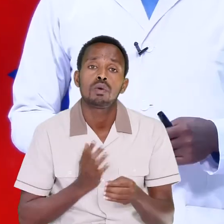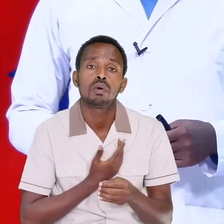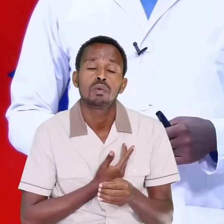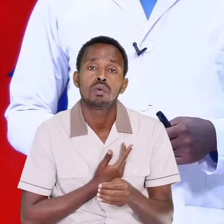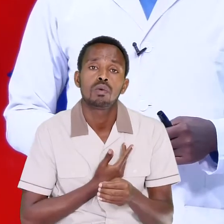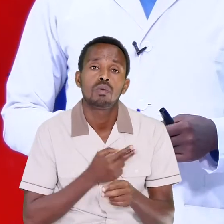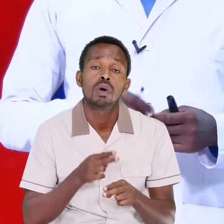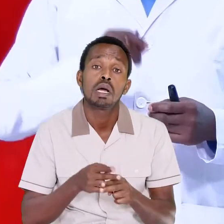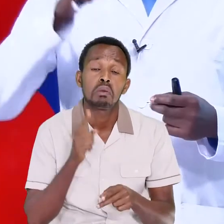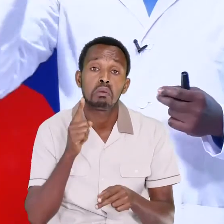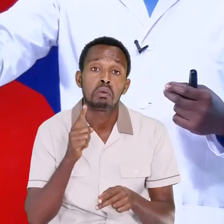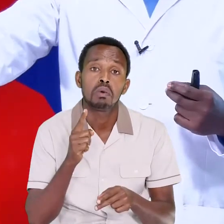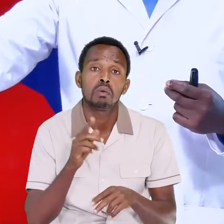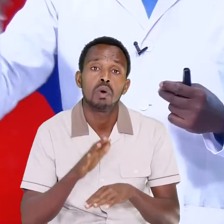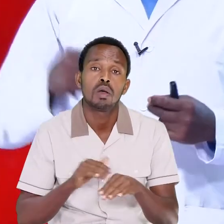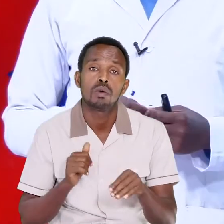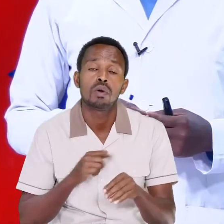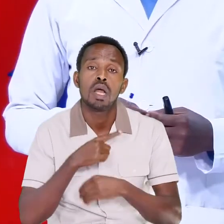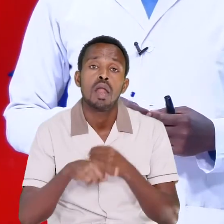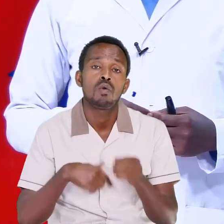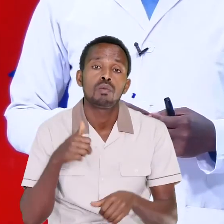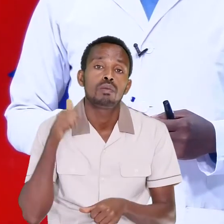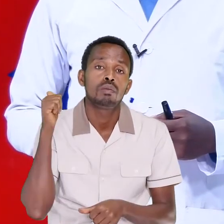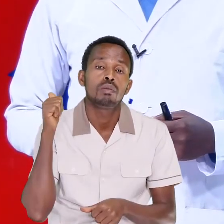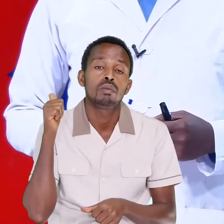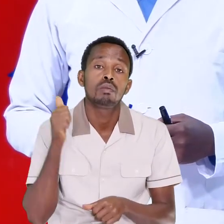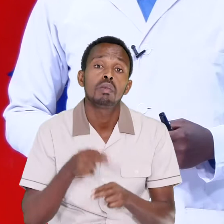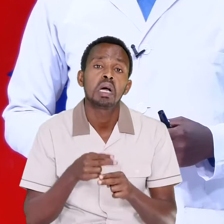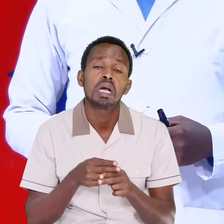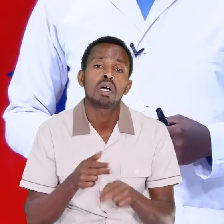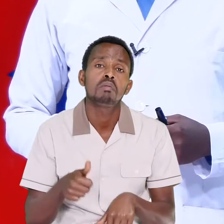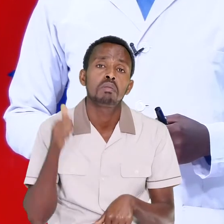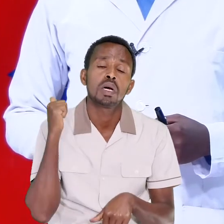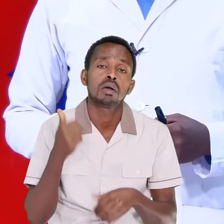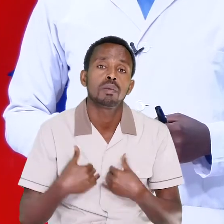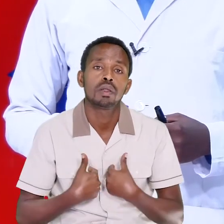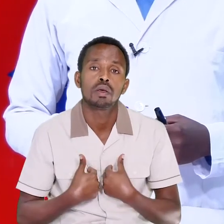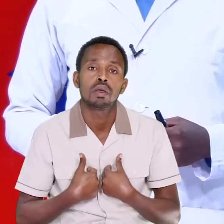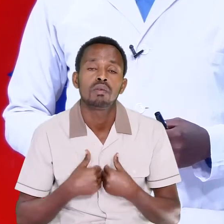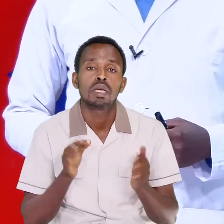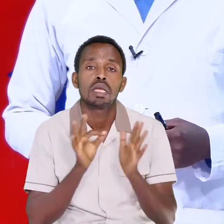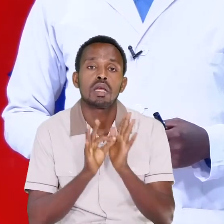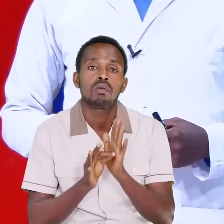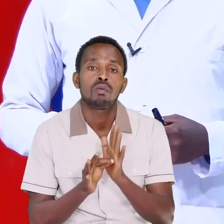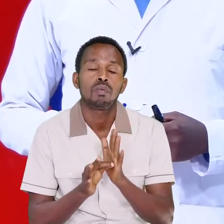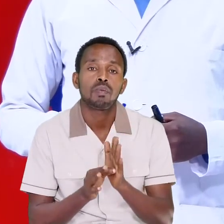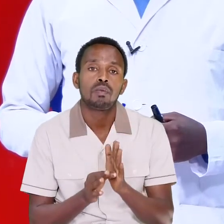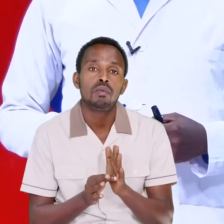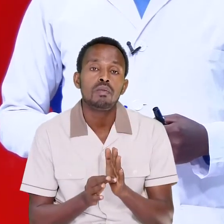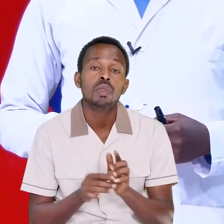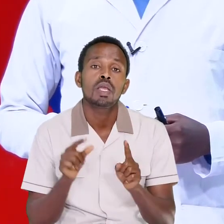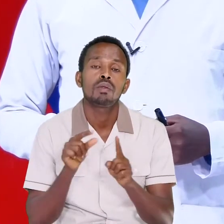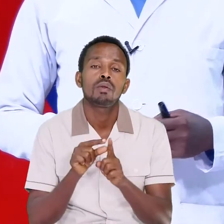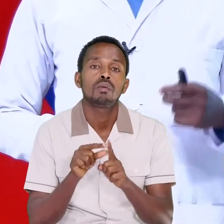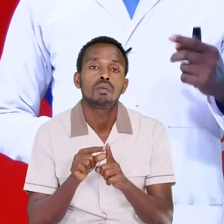tokkoon waamnu naannoo biraatti immoo maqaa kan biraa qabaata. Fakkeenyaaf